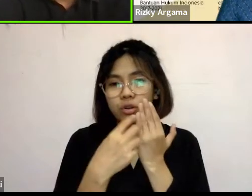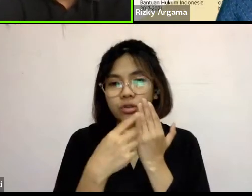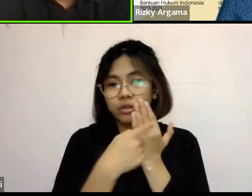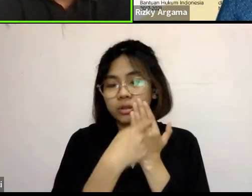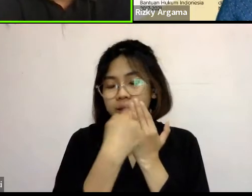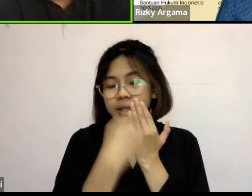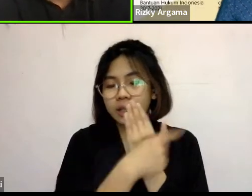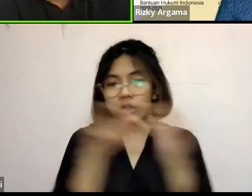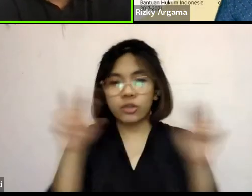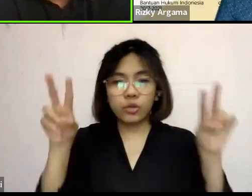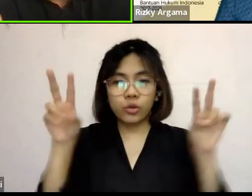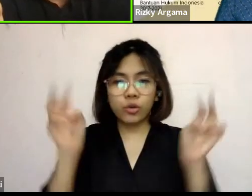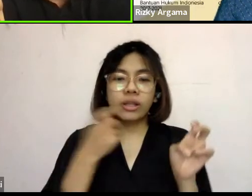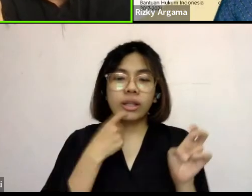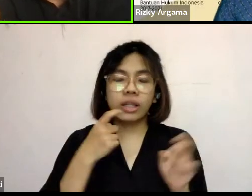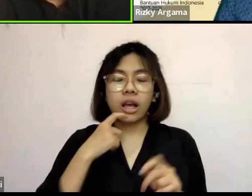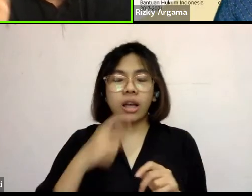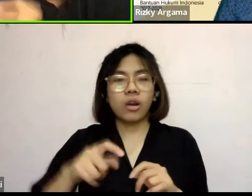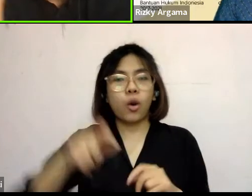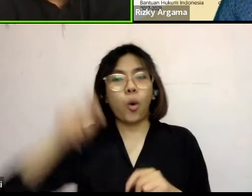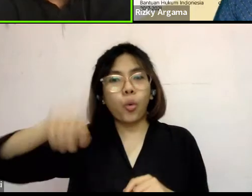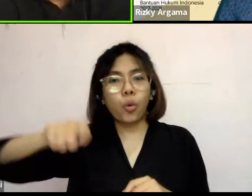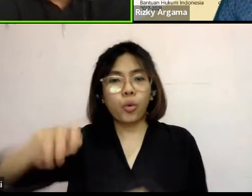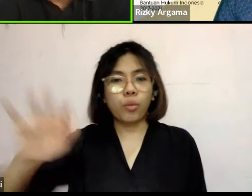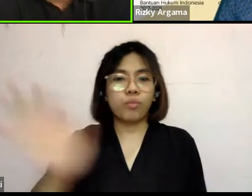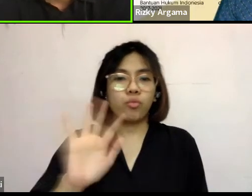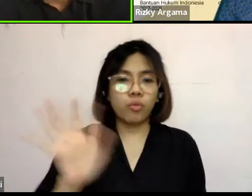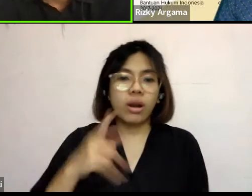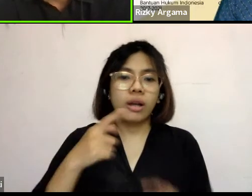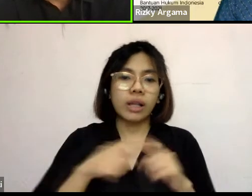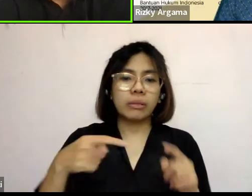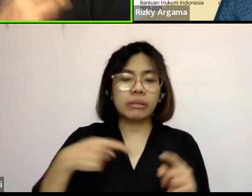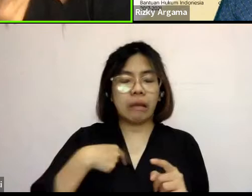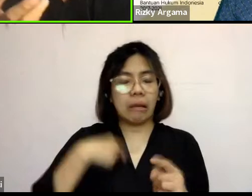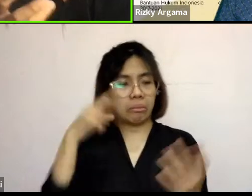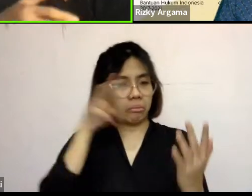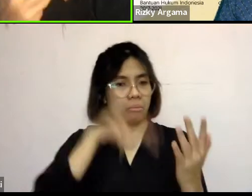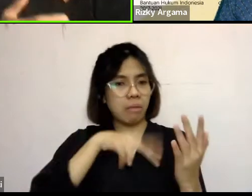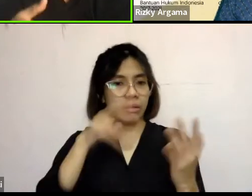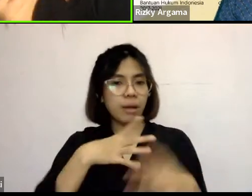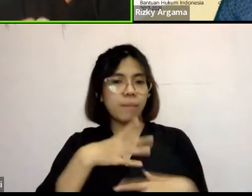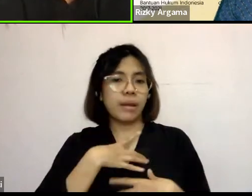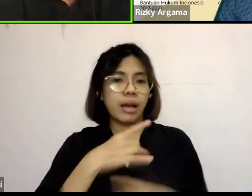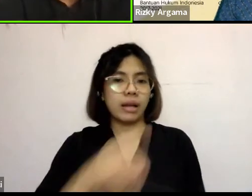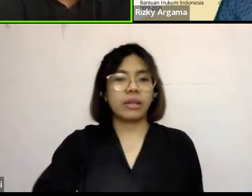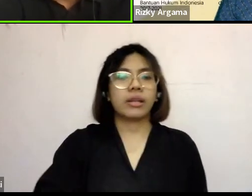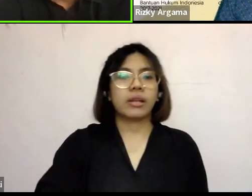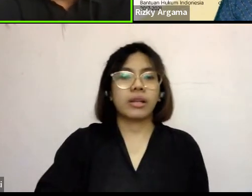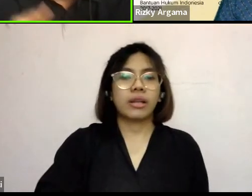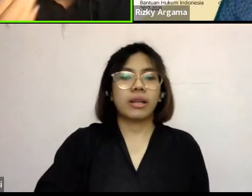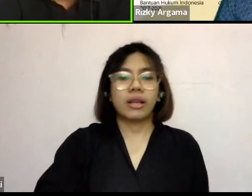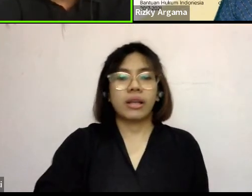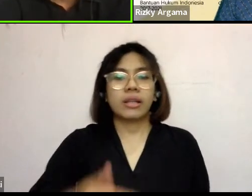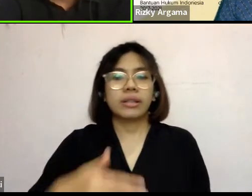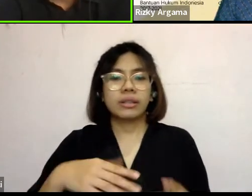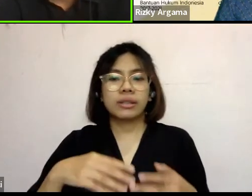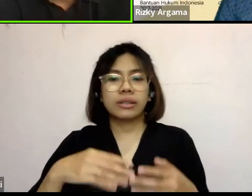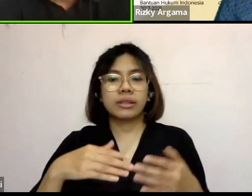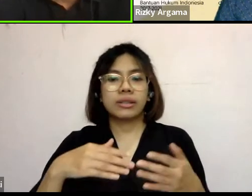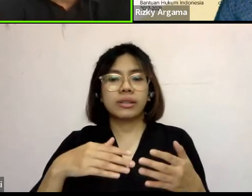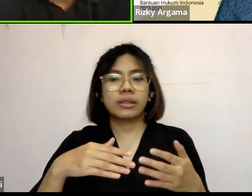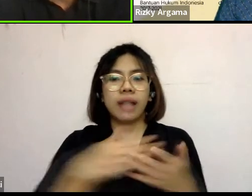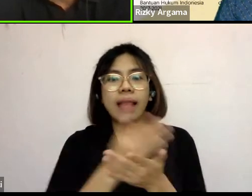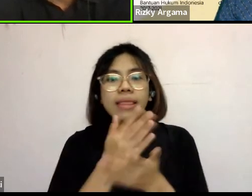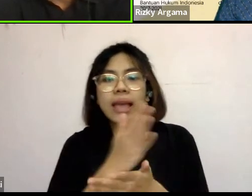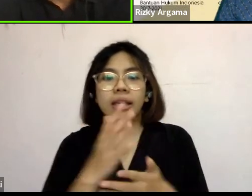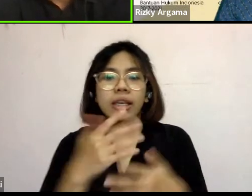justru yang menurut saya menarik untuk bisa menggambarkan bagaimana strategi atau proses itu kemudian sebab kata-kata